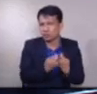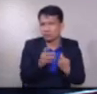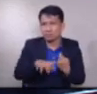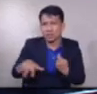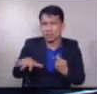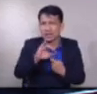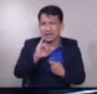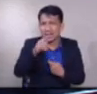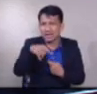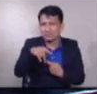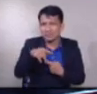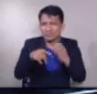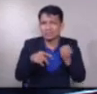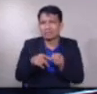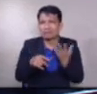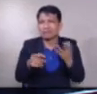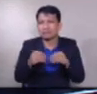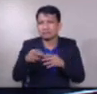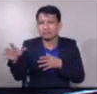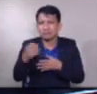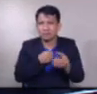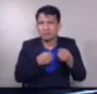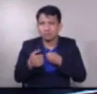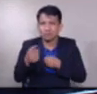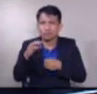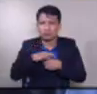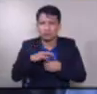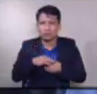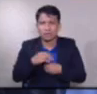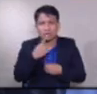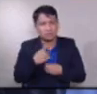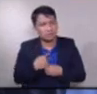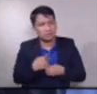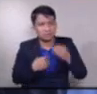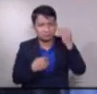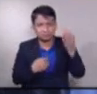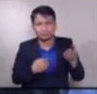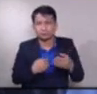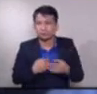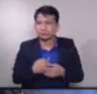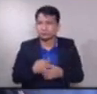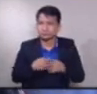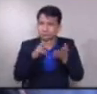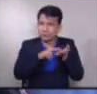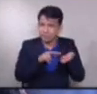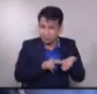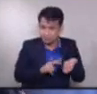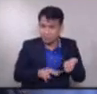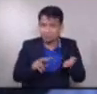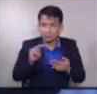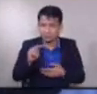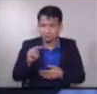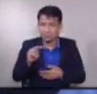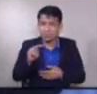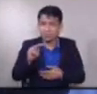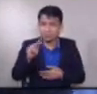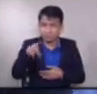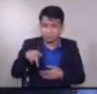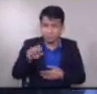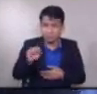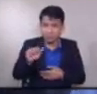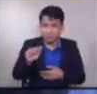ang nakikita mong makakalap mong boto? According to the latest survey ng ating NSO